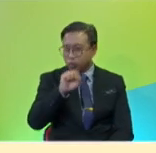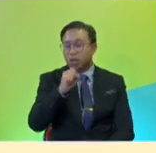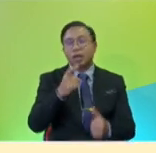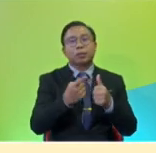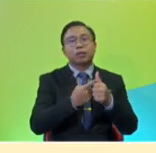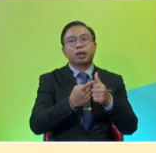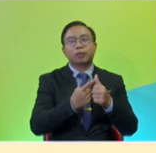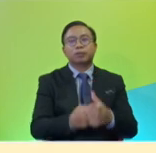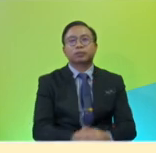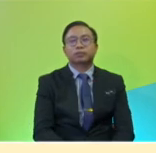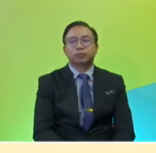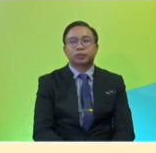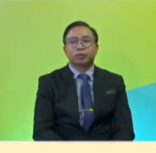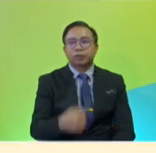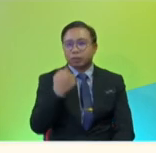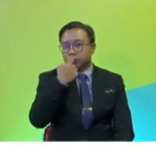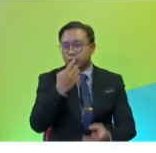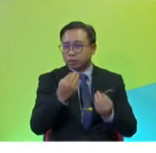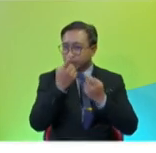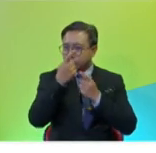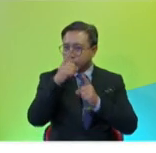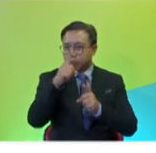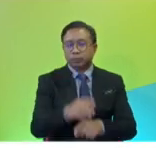pertama. Siapa nak jawab?